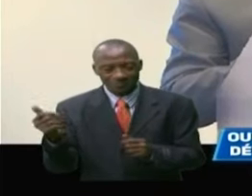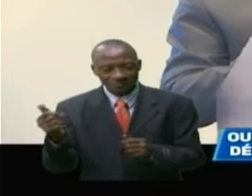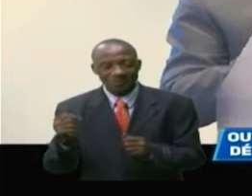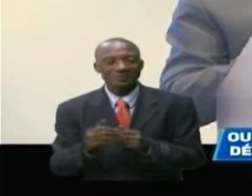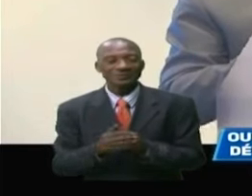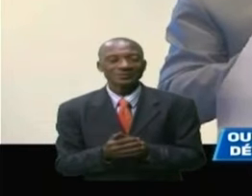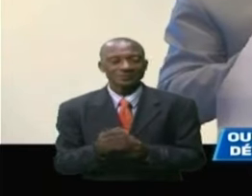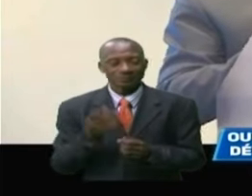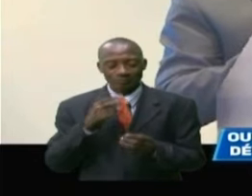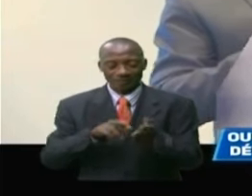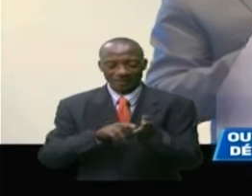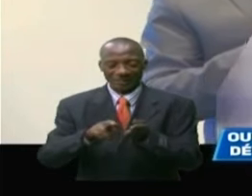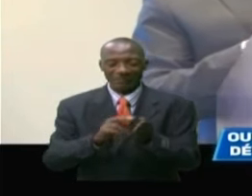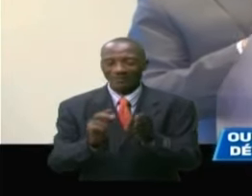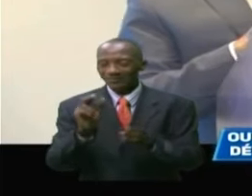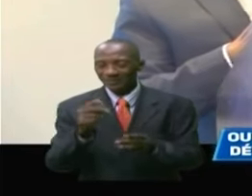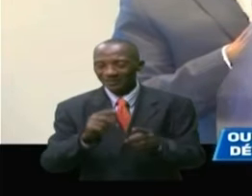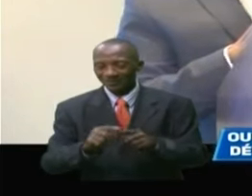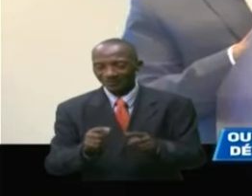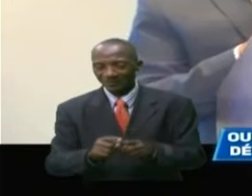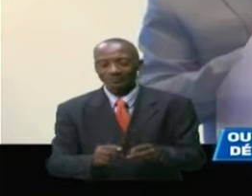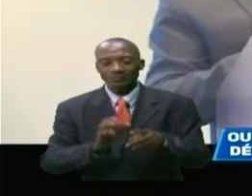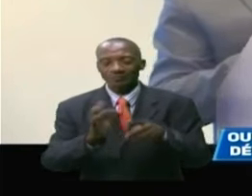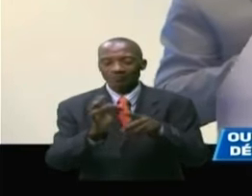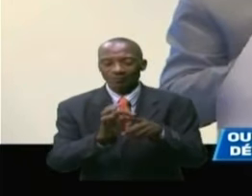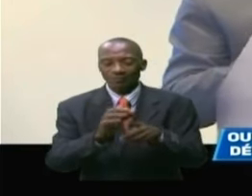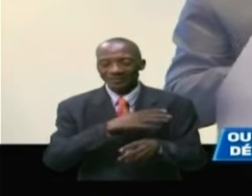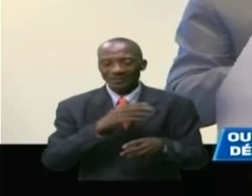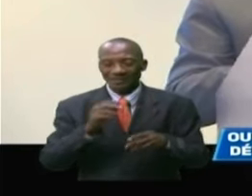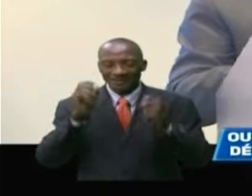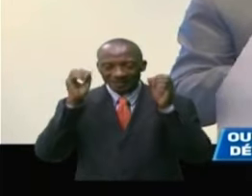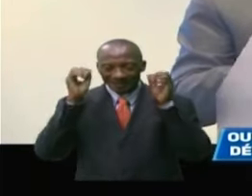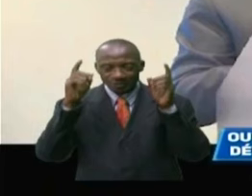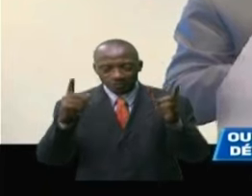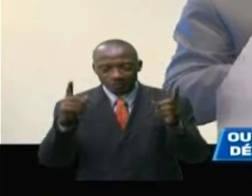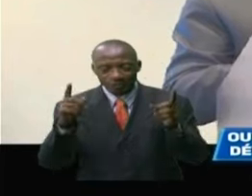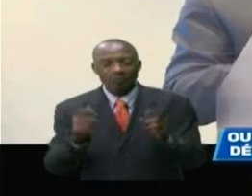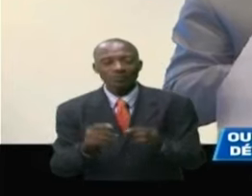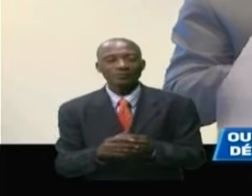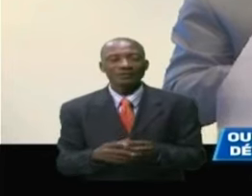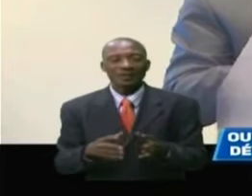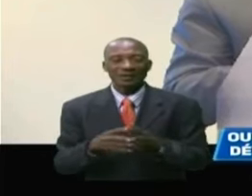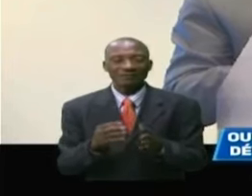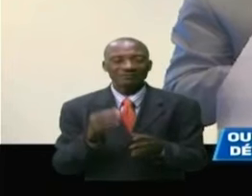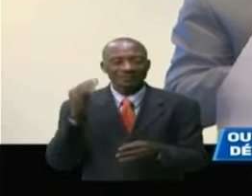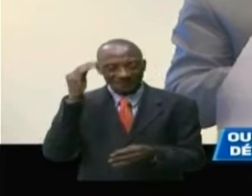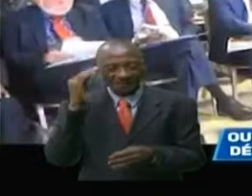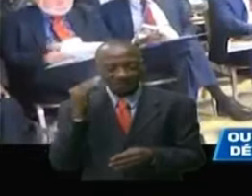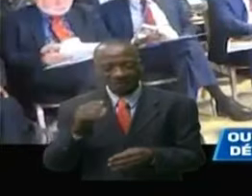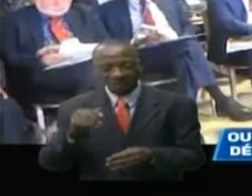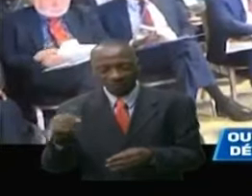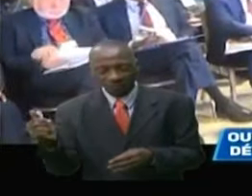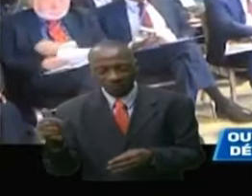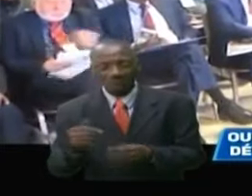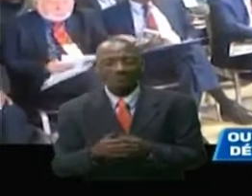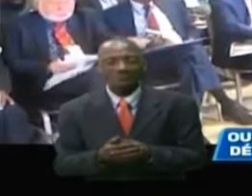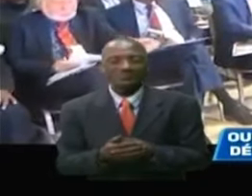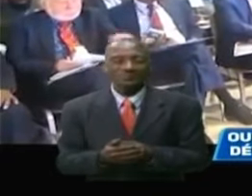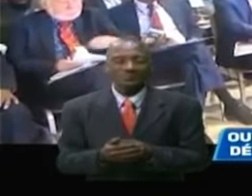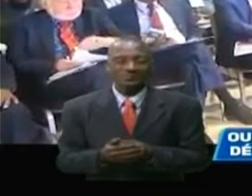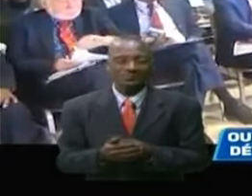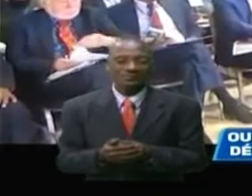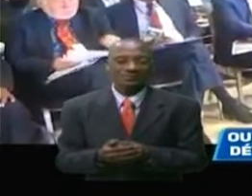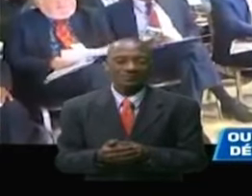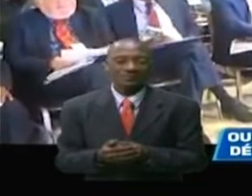de la redevance minière, la formation et l'éducation des agents locaux par le ministre Mourangi. Devant un parterre